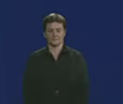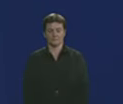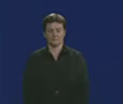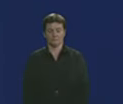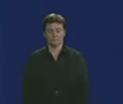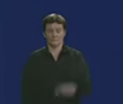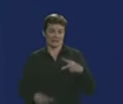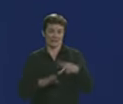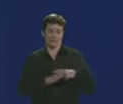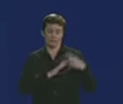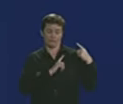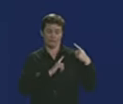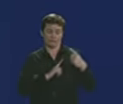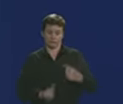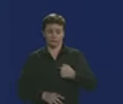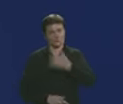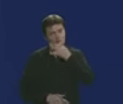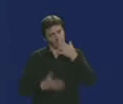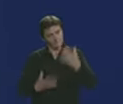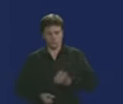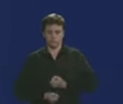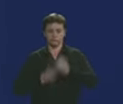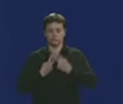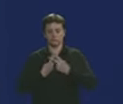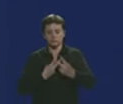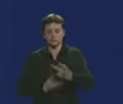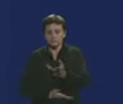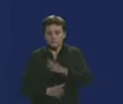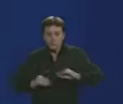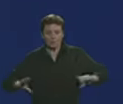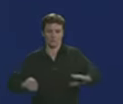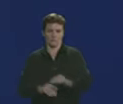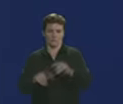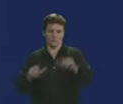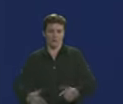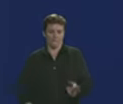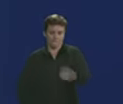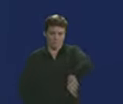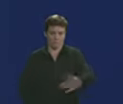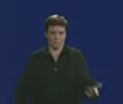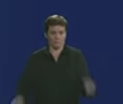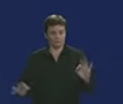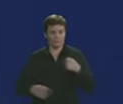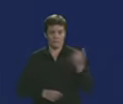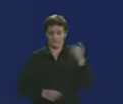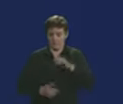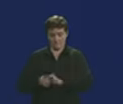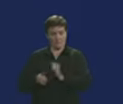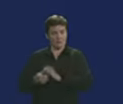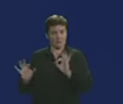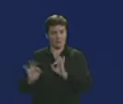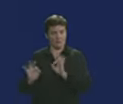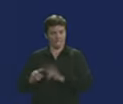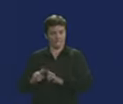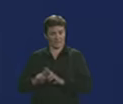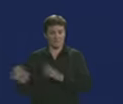Depuis le début, j'ai dit que je voulais vous parler, à vous. D'ailleurs, je viens sans discours. Je